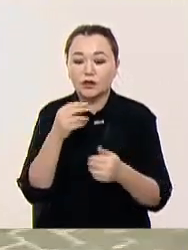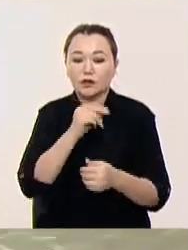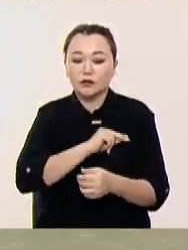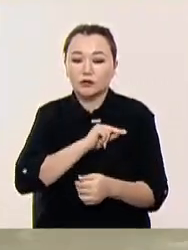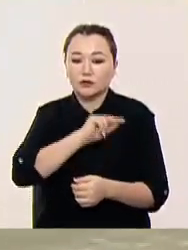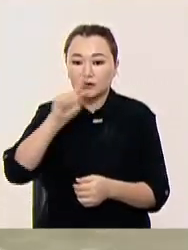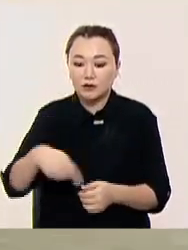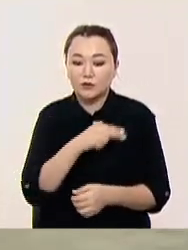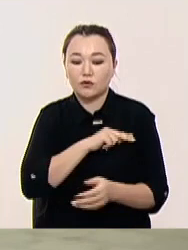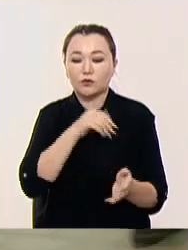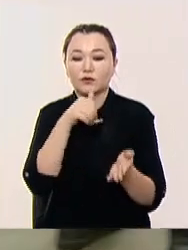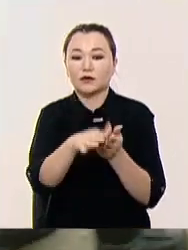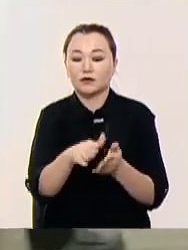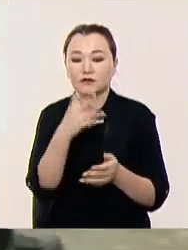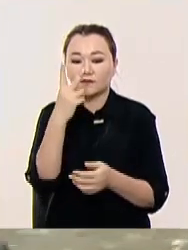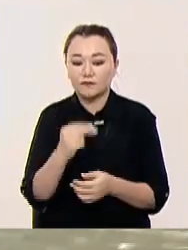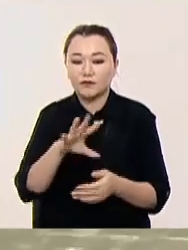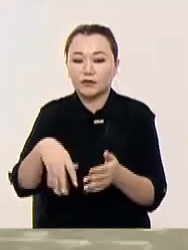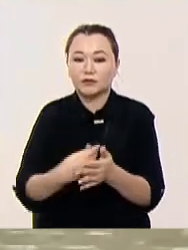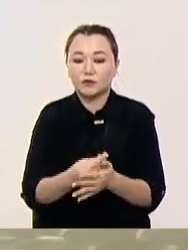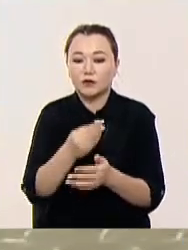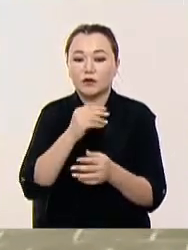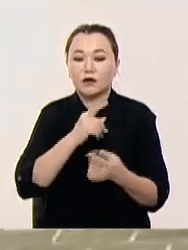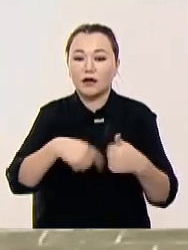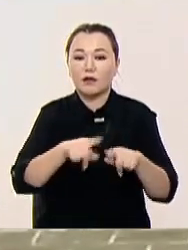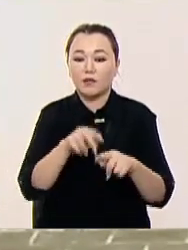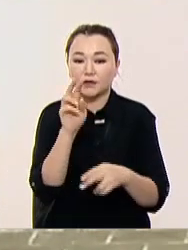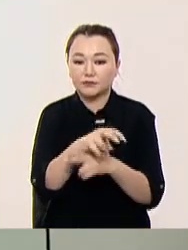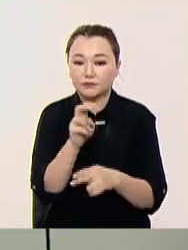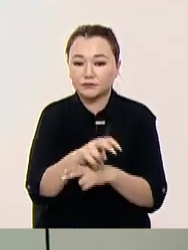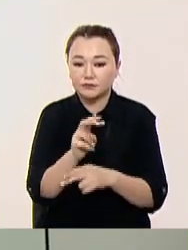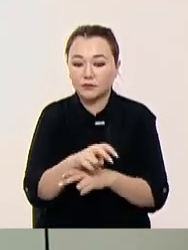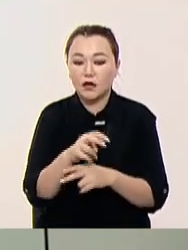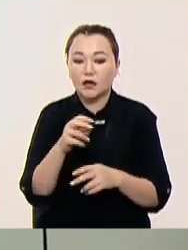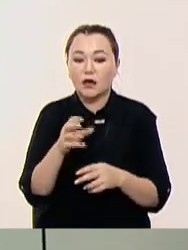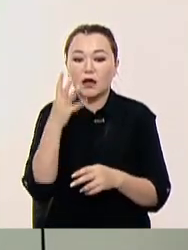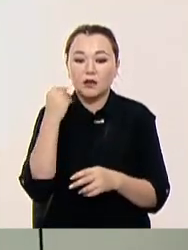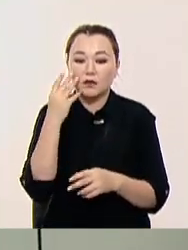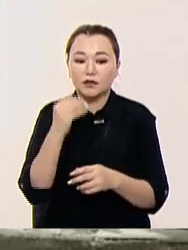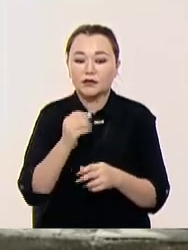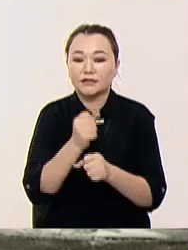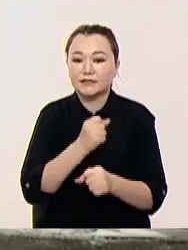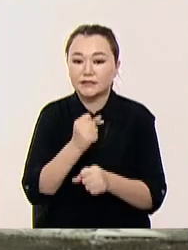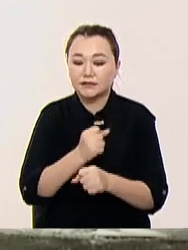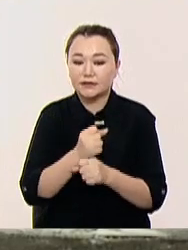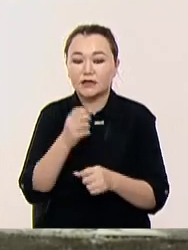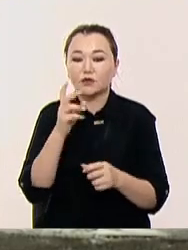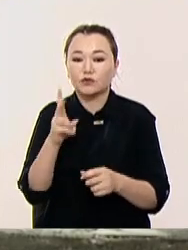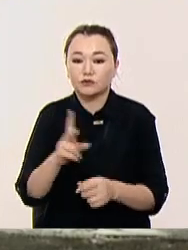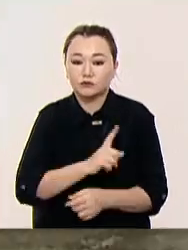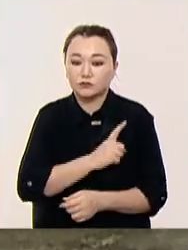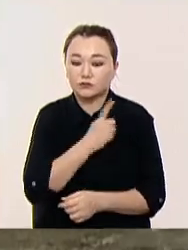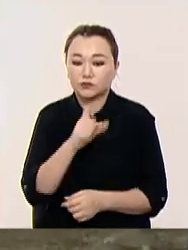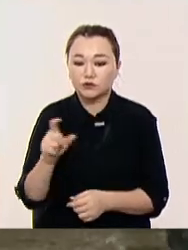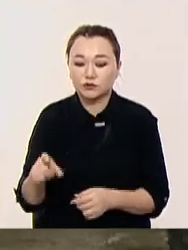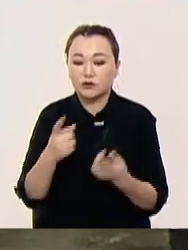еткендер жұмысқа шығудан бас тартып, 2 күннен бері компания табалдырғын тоздырып жүр. Ал Алматы өнімінің өкілдері наразылыққа шыққан